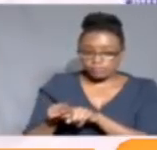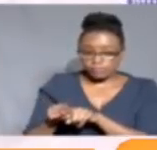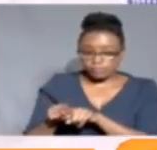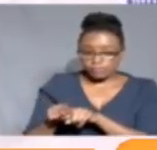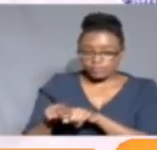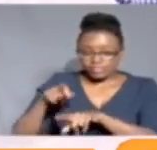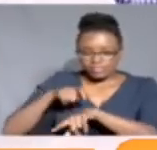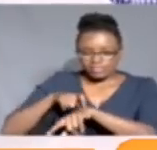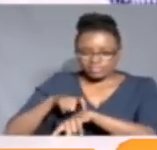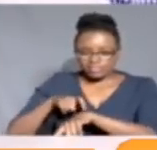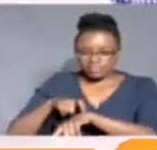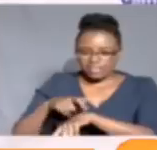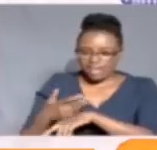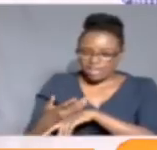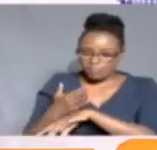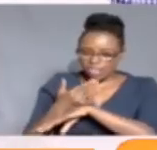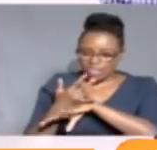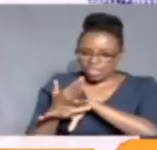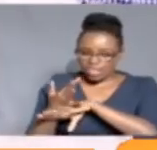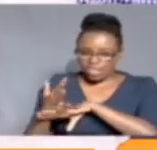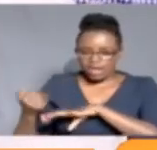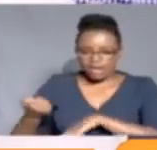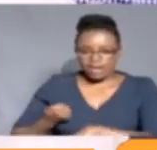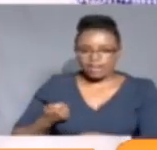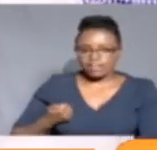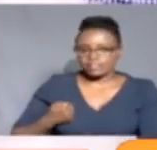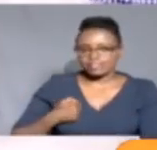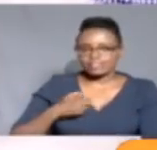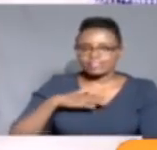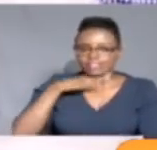Masaa ilipoyoyoma msichana akakufa.